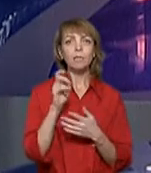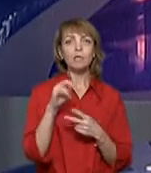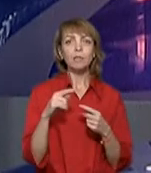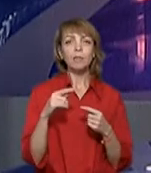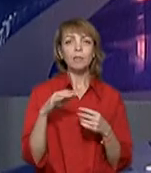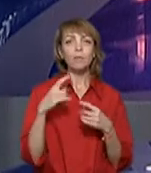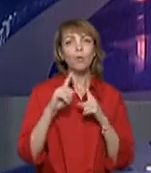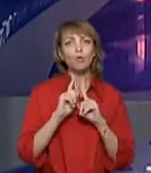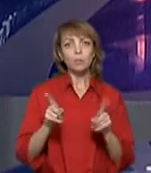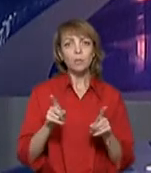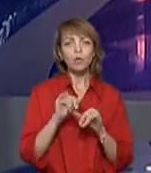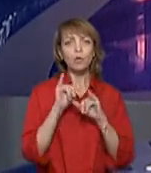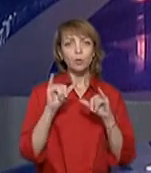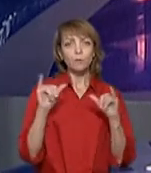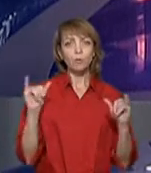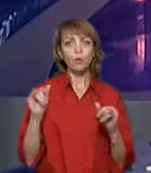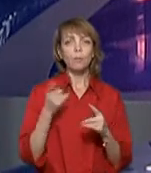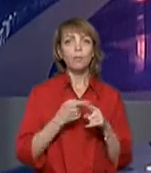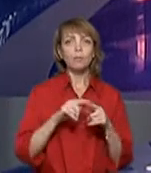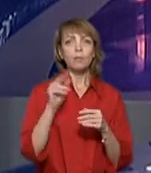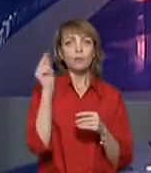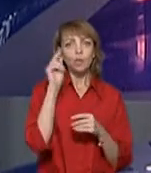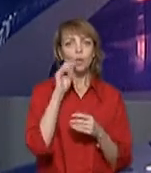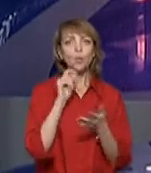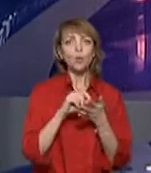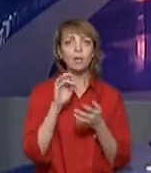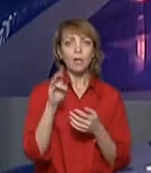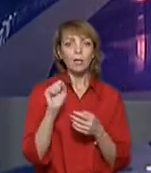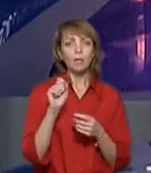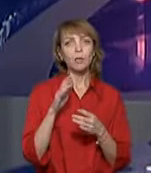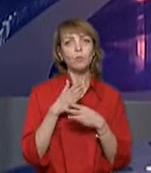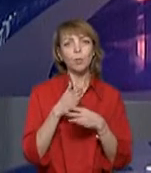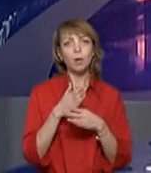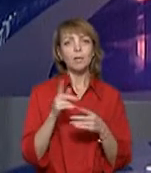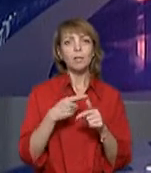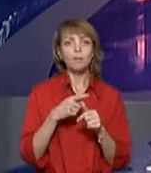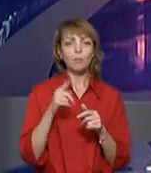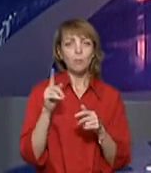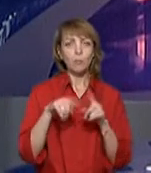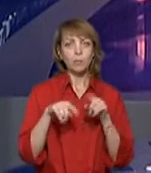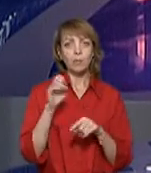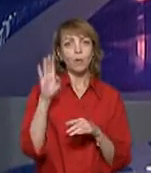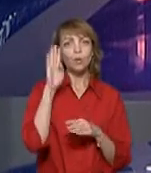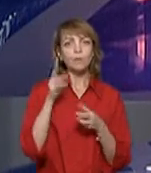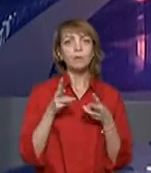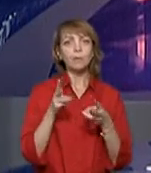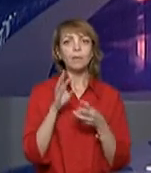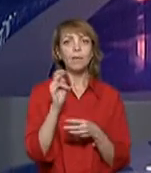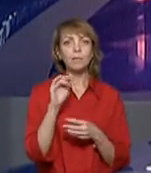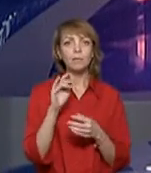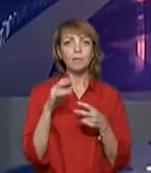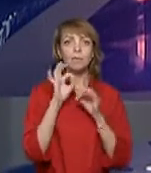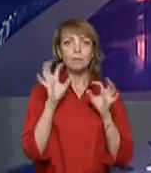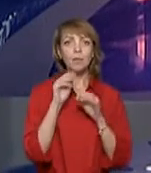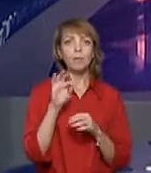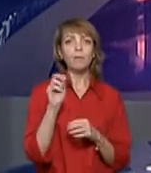вади та особливості розвитку, та попри це навчається на кулінари і допомагає названим батькам. Як хлопець випікає кекси – у